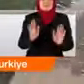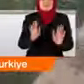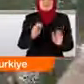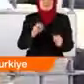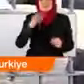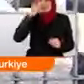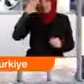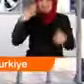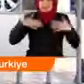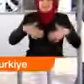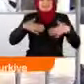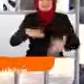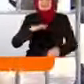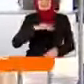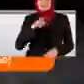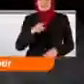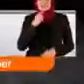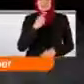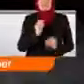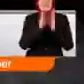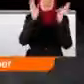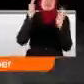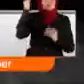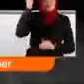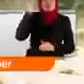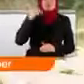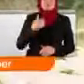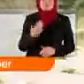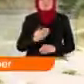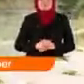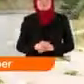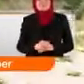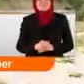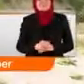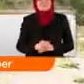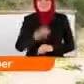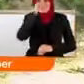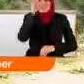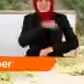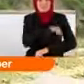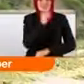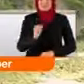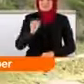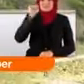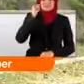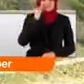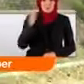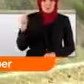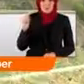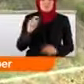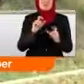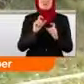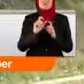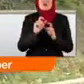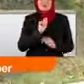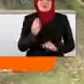böyle size bulduğumuz olacaksın düşük sıcaklıkların artmasıyla birlikte Sultangazi'de ve